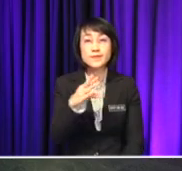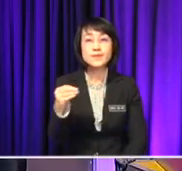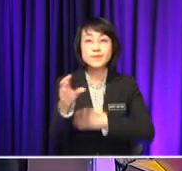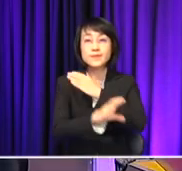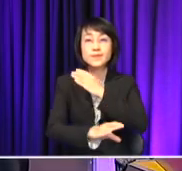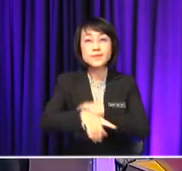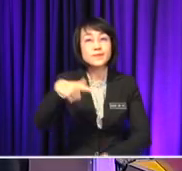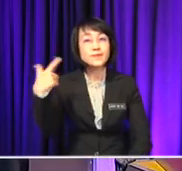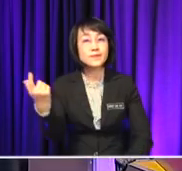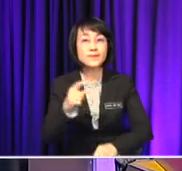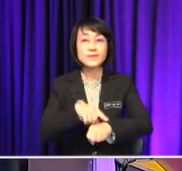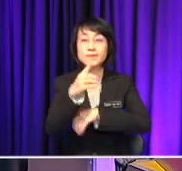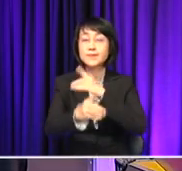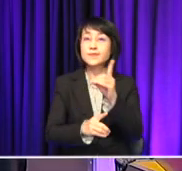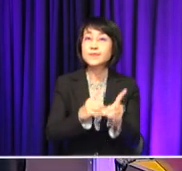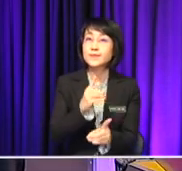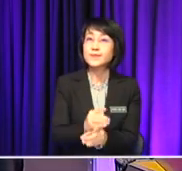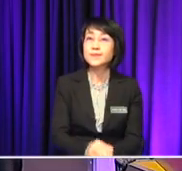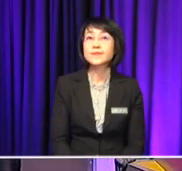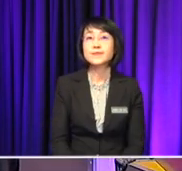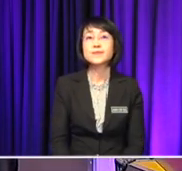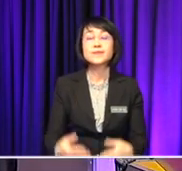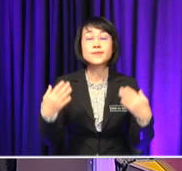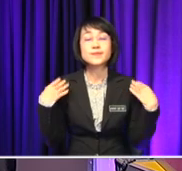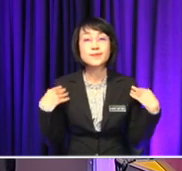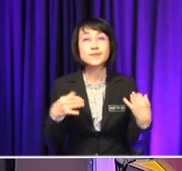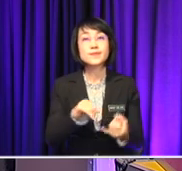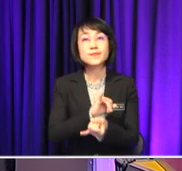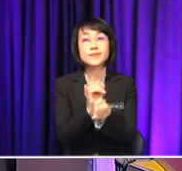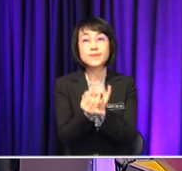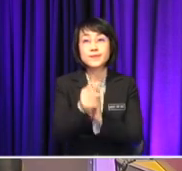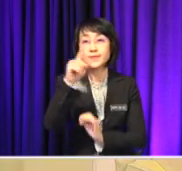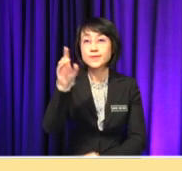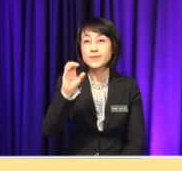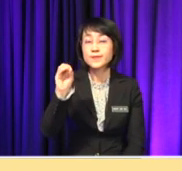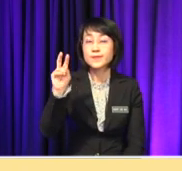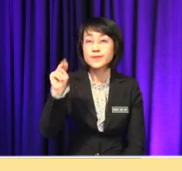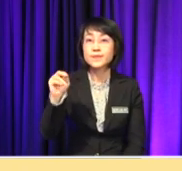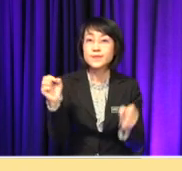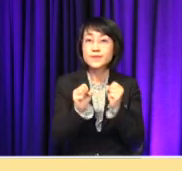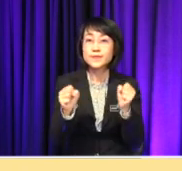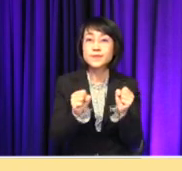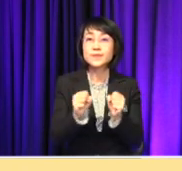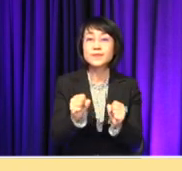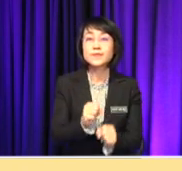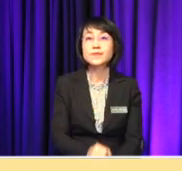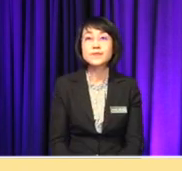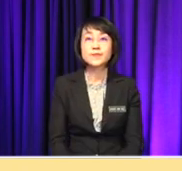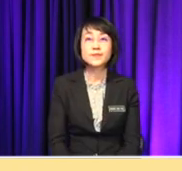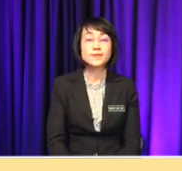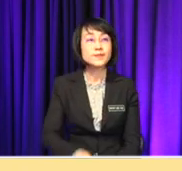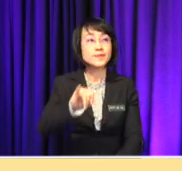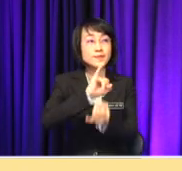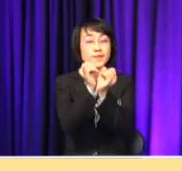teruskan iklim ada di zoom Suju dia ada iklim tundra ini memang hampir sepanjang tahun